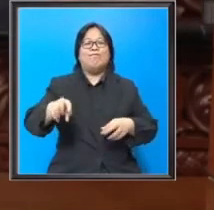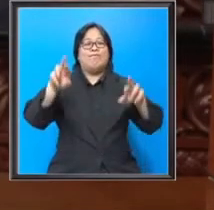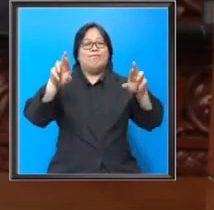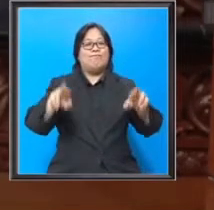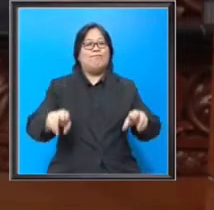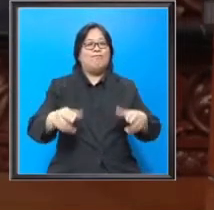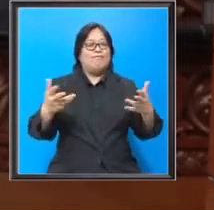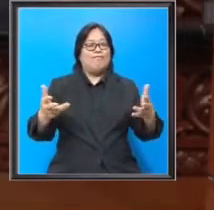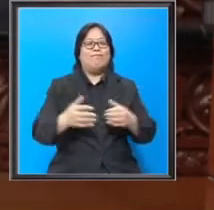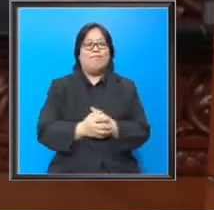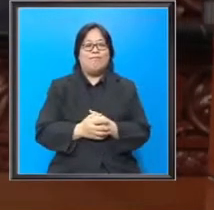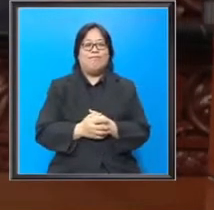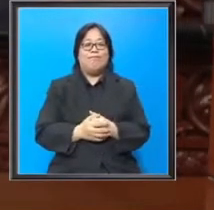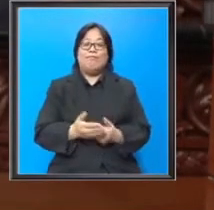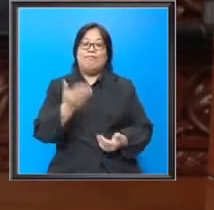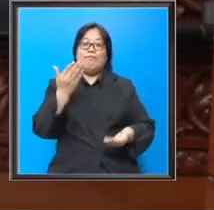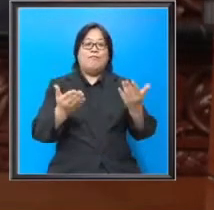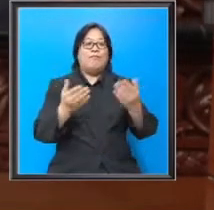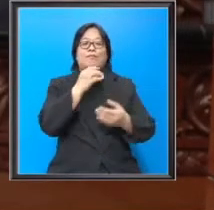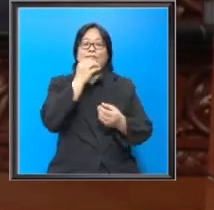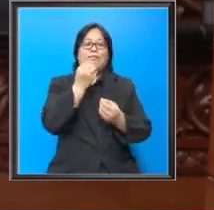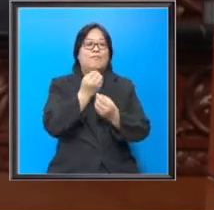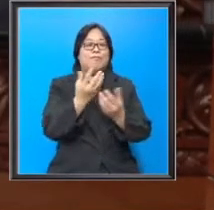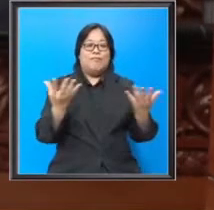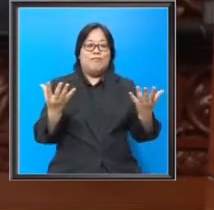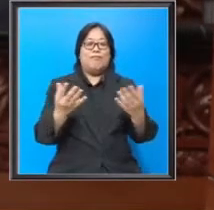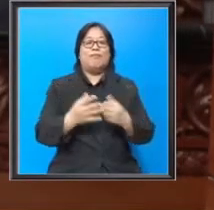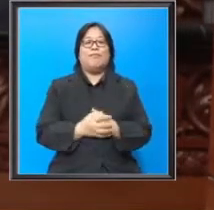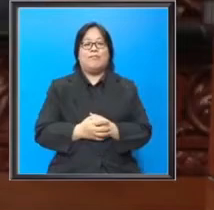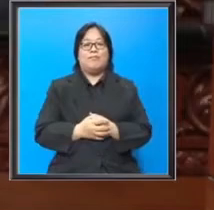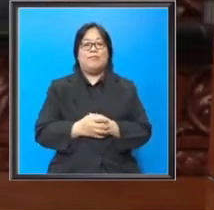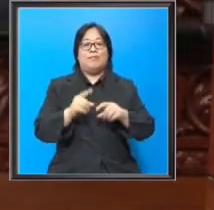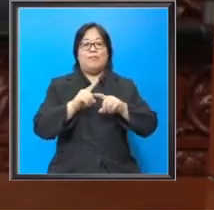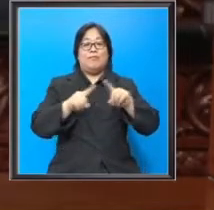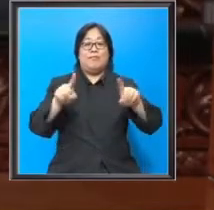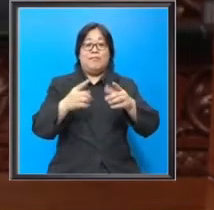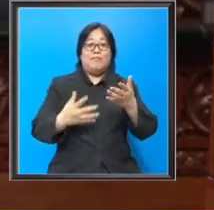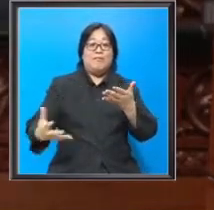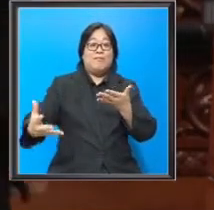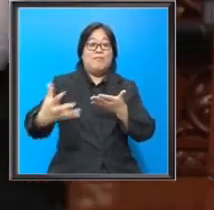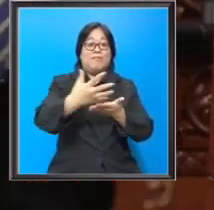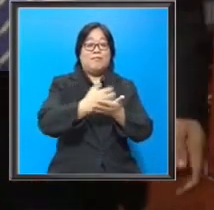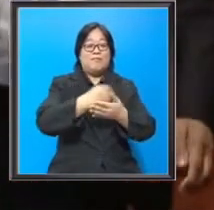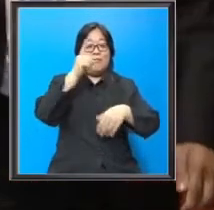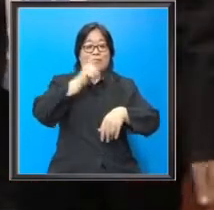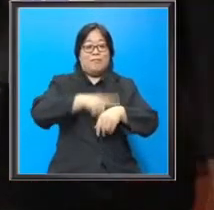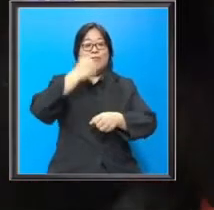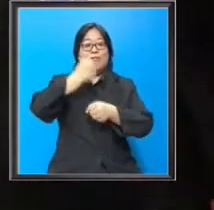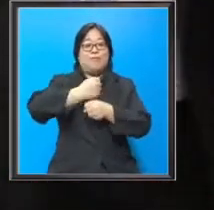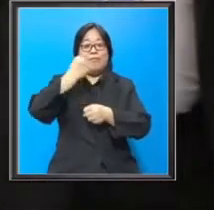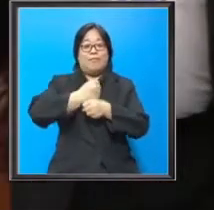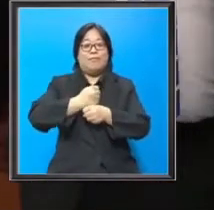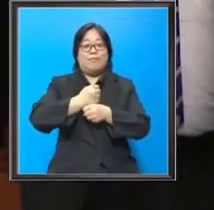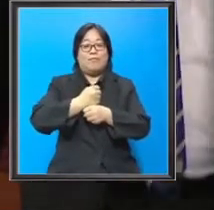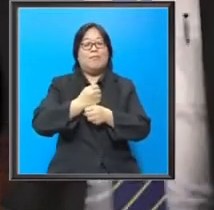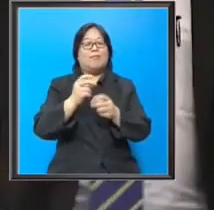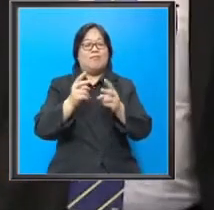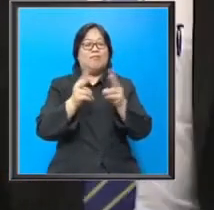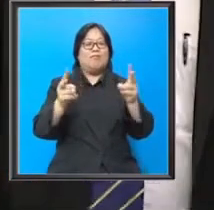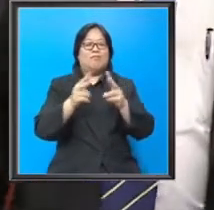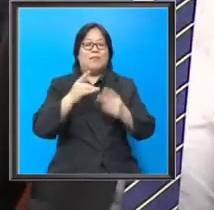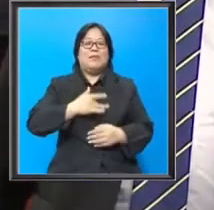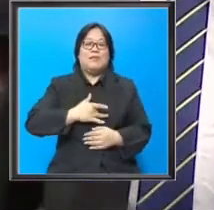mengikuti panah walaupun tidak seberapa ringgitnya namun kutipan sepanjang bertugas amat